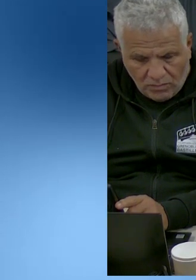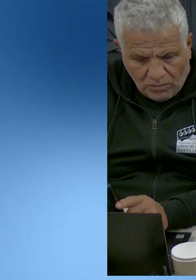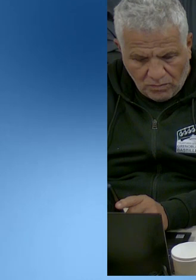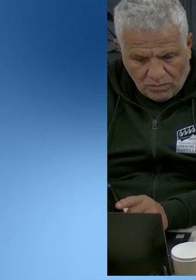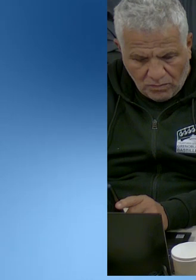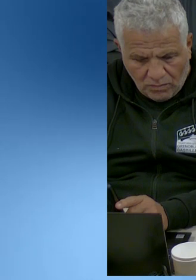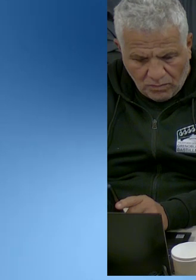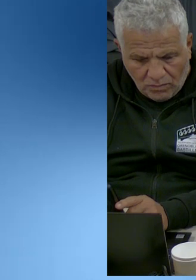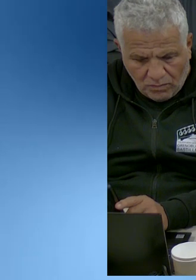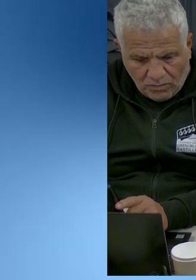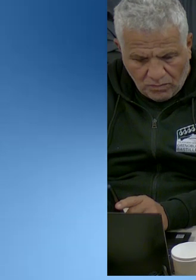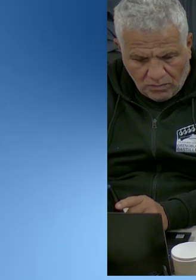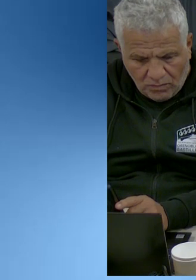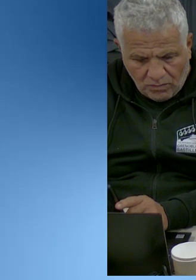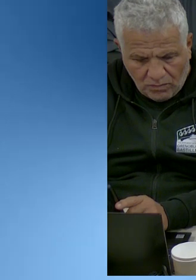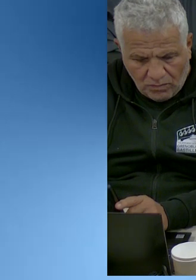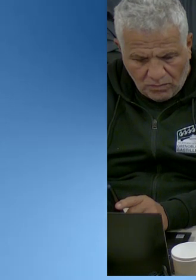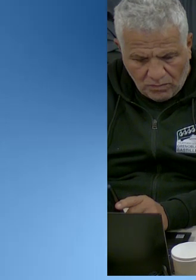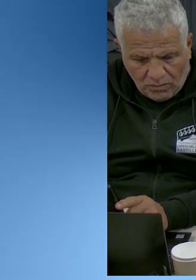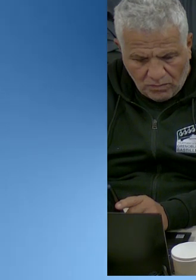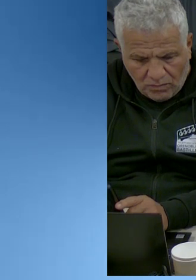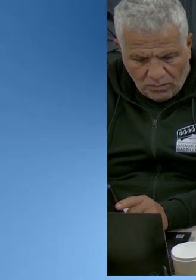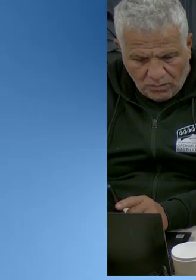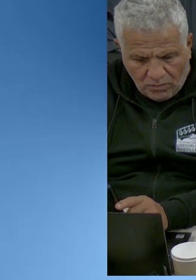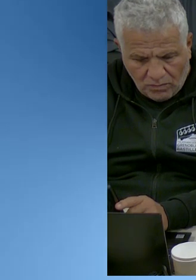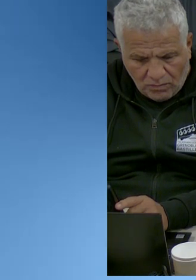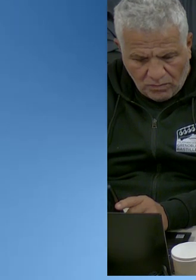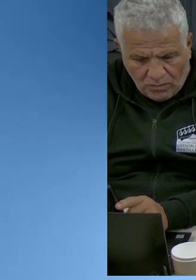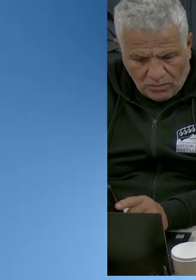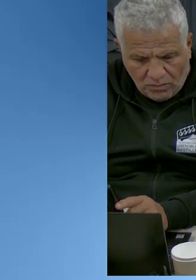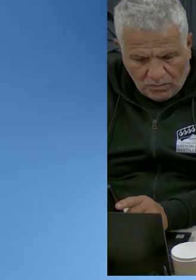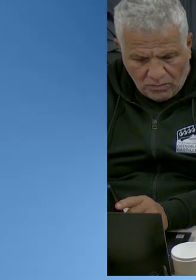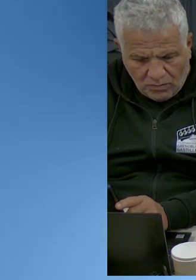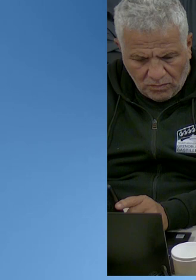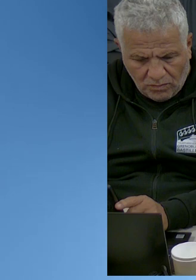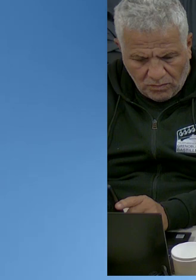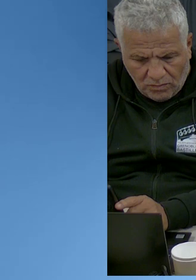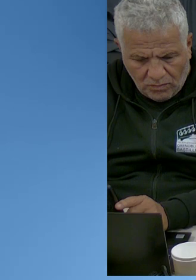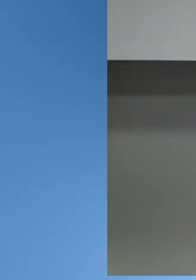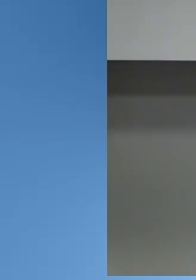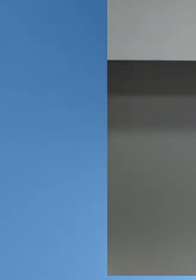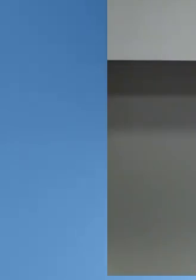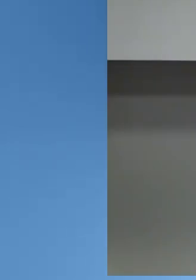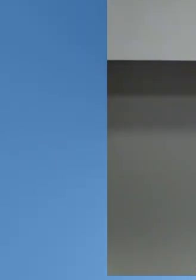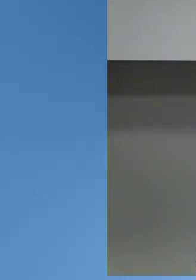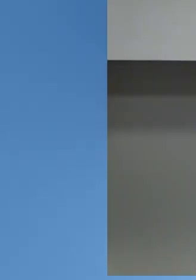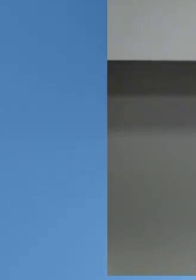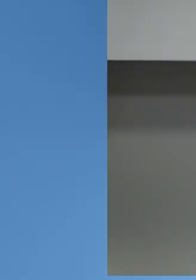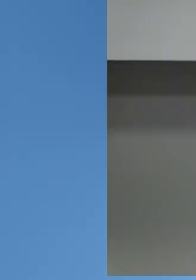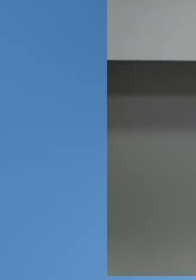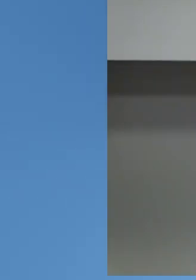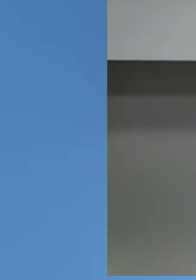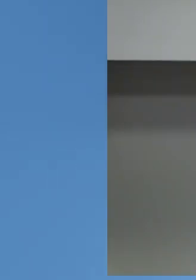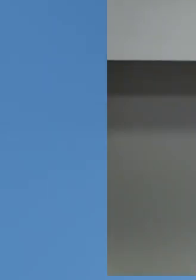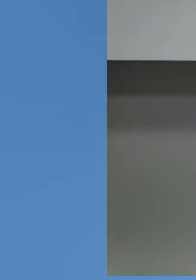madame se seant que ça se reproduira à chaque conseilz blague à part le